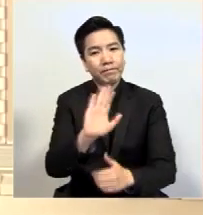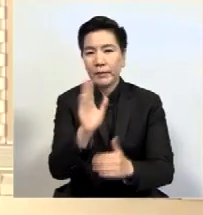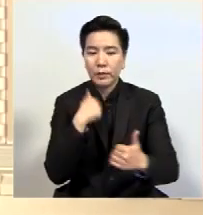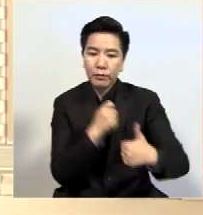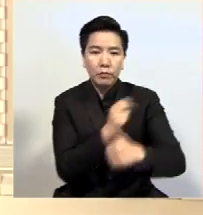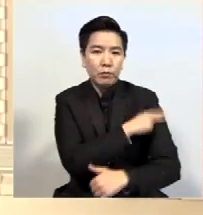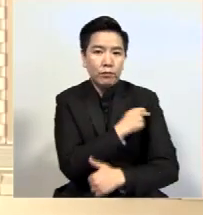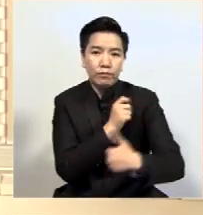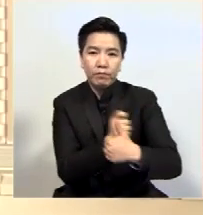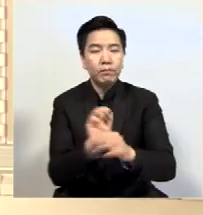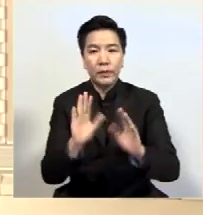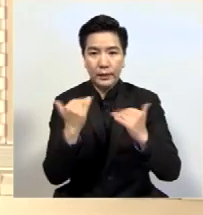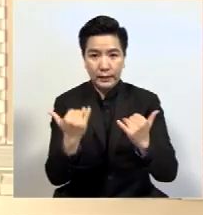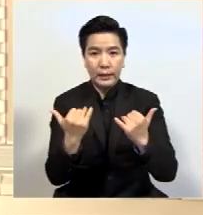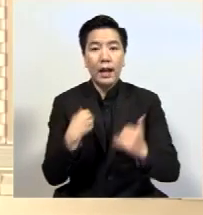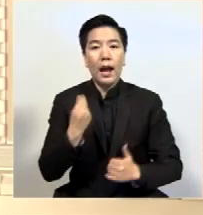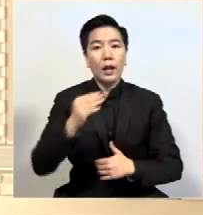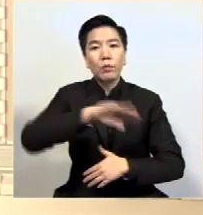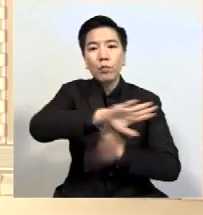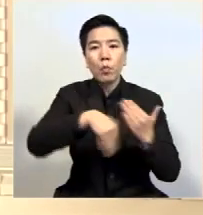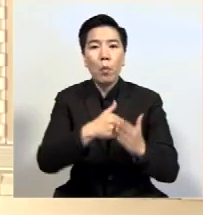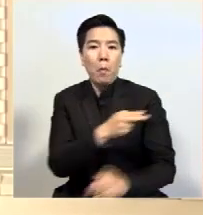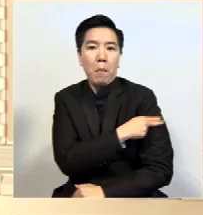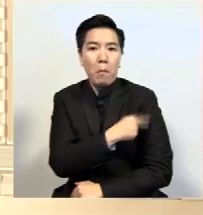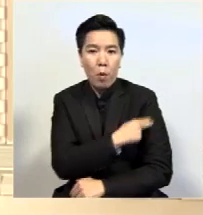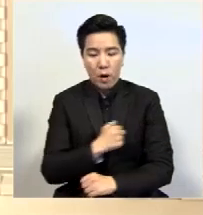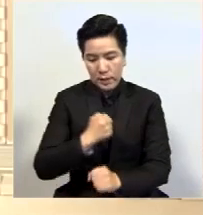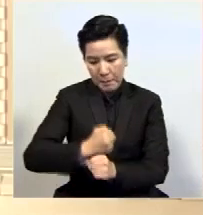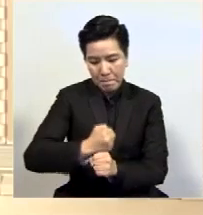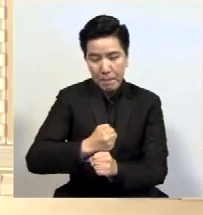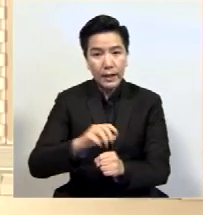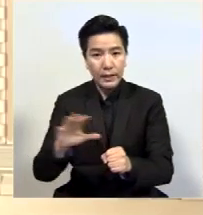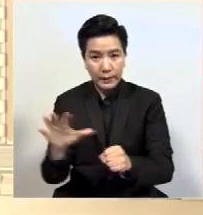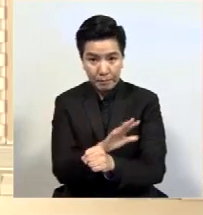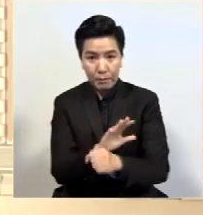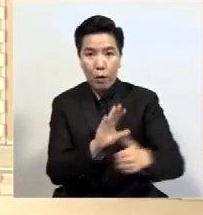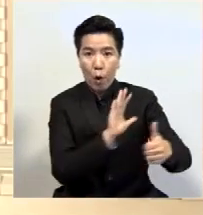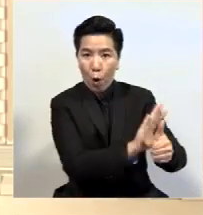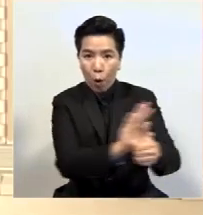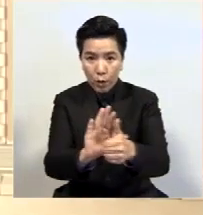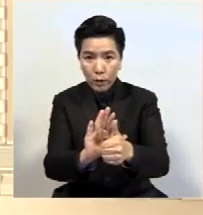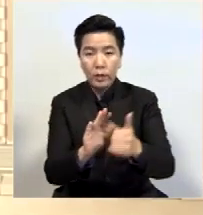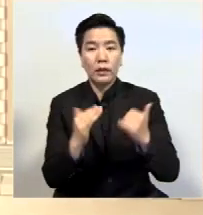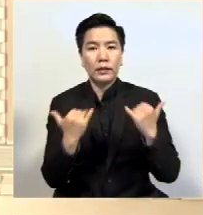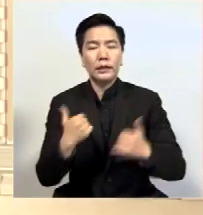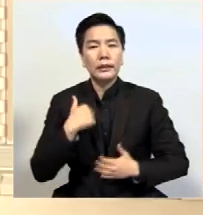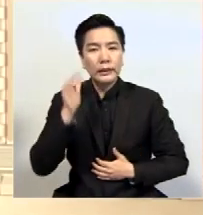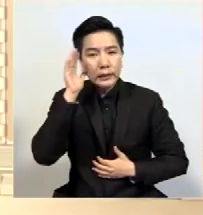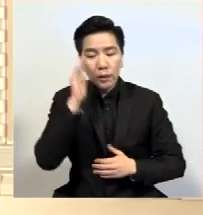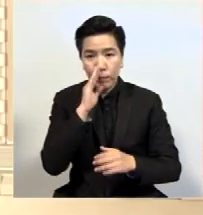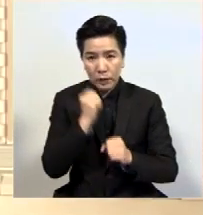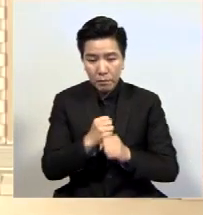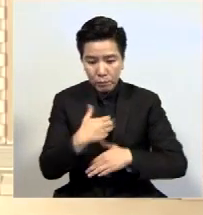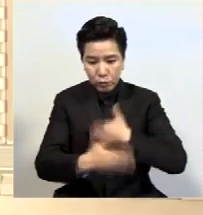คลากรทางการแพทย์ต่างๆเพื่อท่านเหล่านั้นได้สามารถปฏิบัติหน้าที่ได้อย่างเต็มที่ผมเชื่อว่าหากทำได้เ